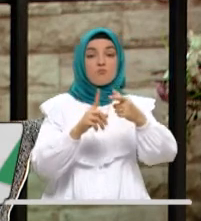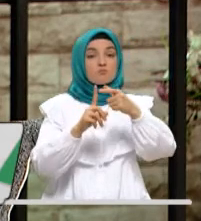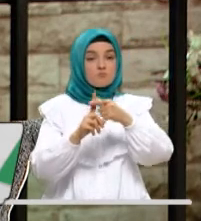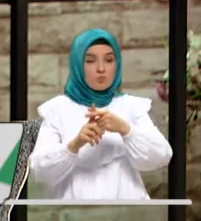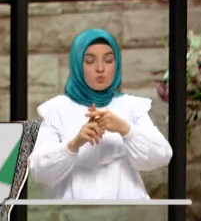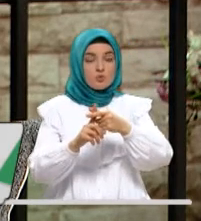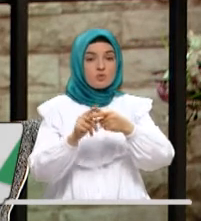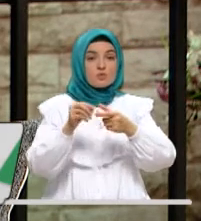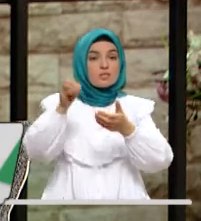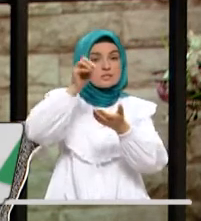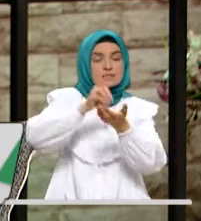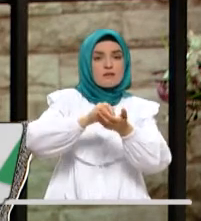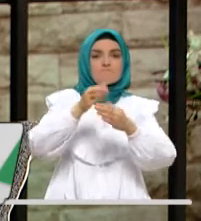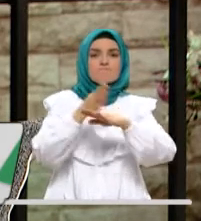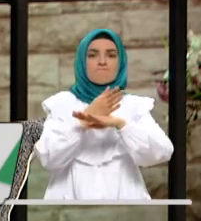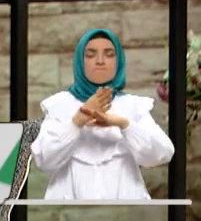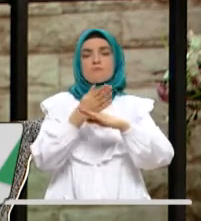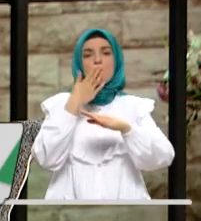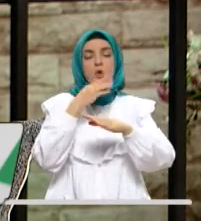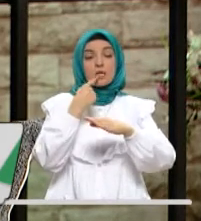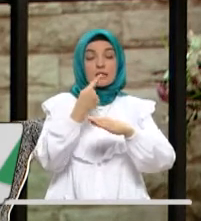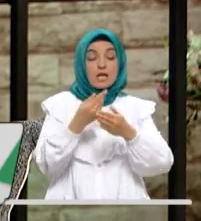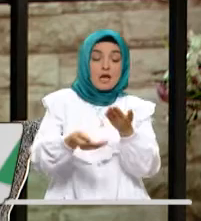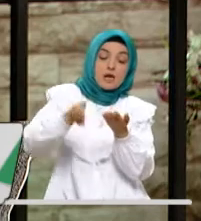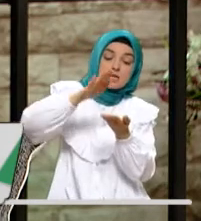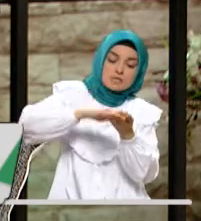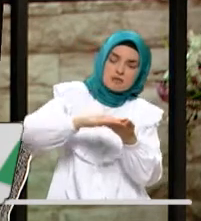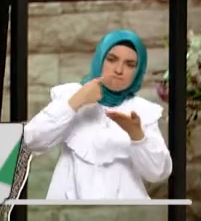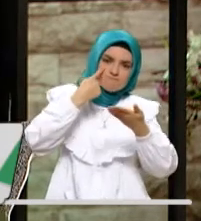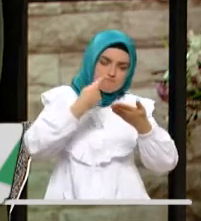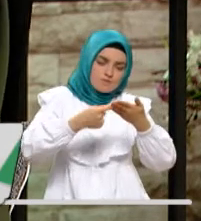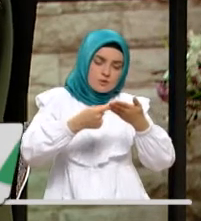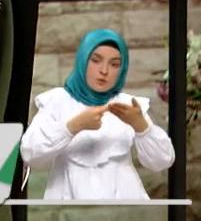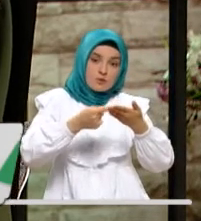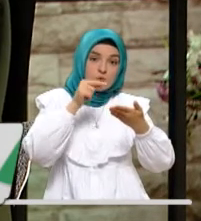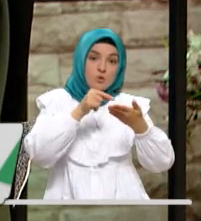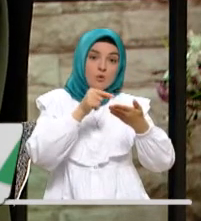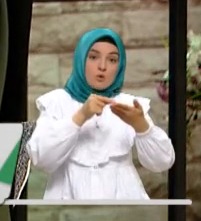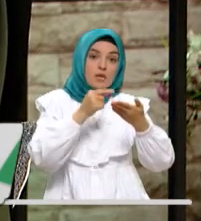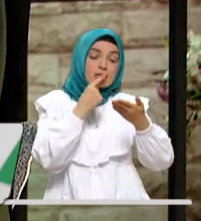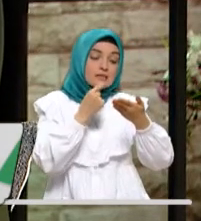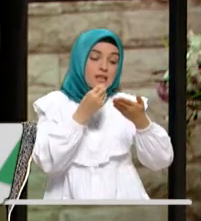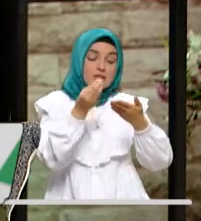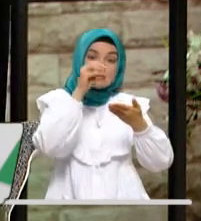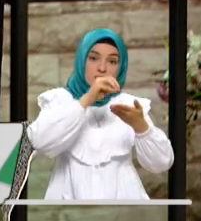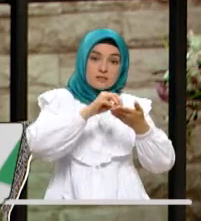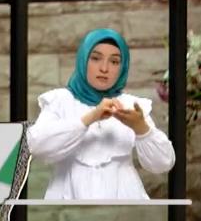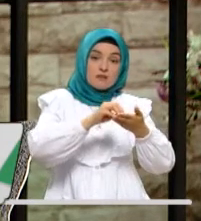mesela bir gıda ürününe. Çeviriyorum arkasını, bakıyorum, lezzet verici katkı maddesi ilave edilmiş